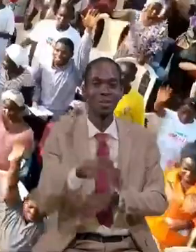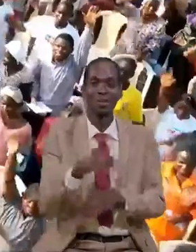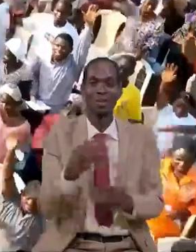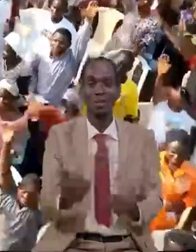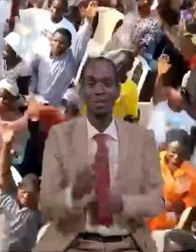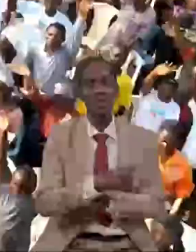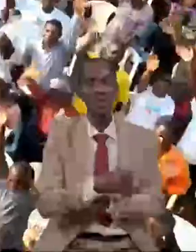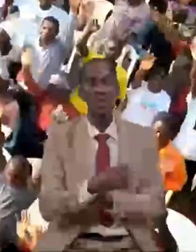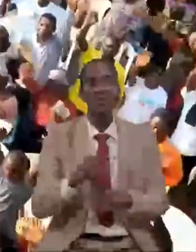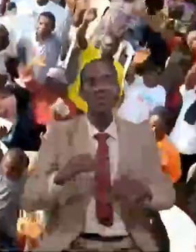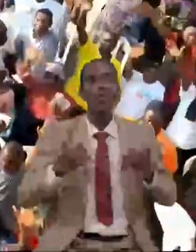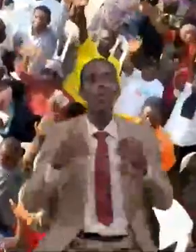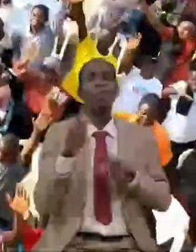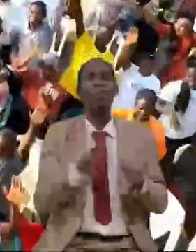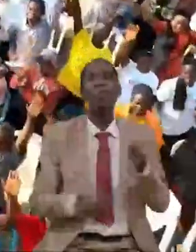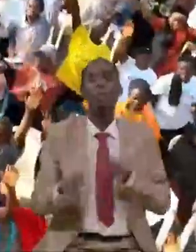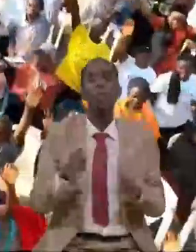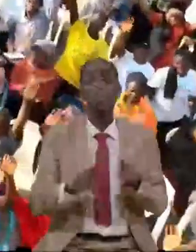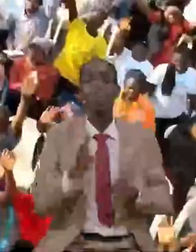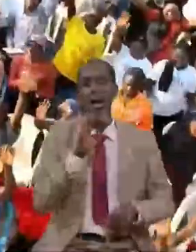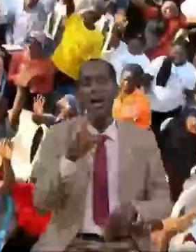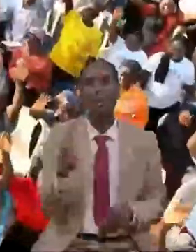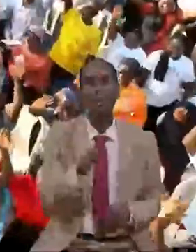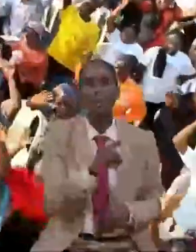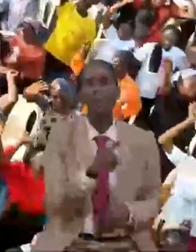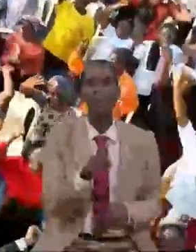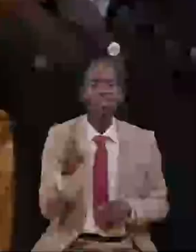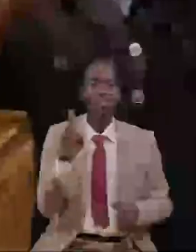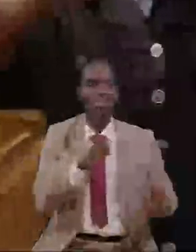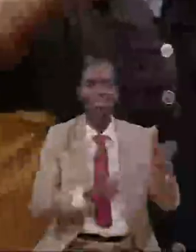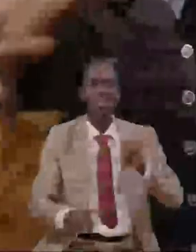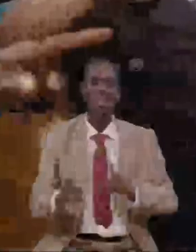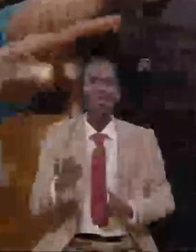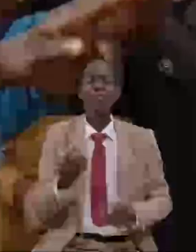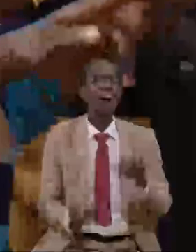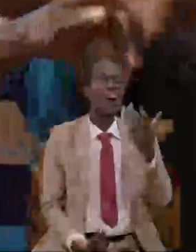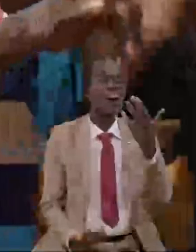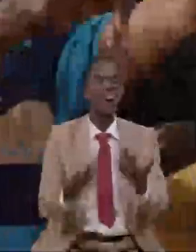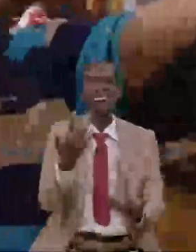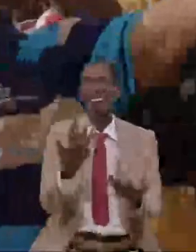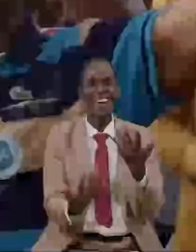êtes-vous? Aidez-moi à crier feu!